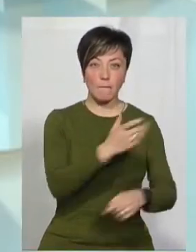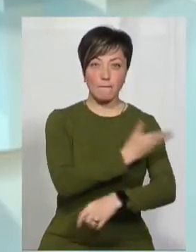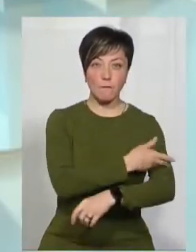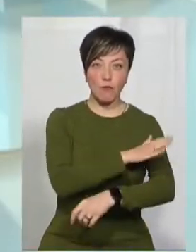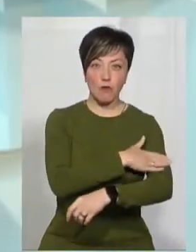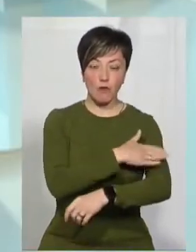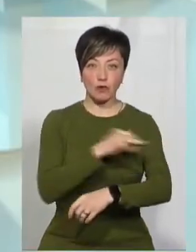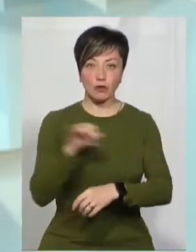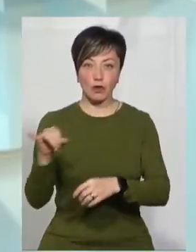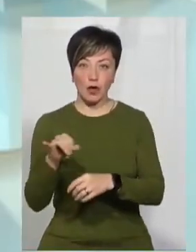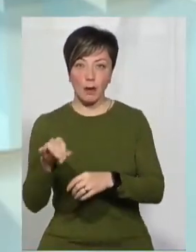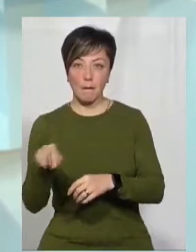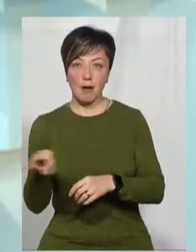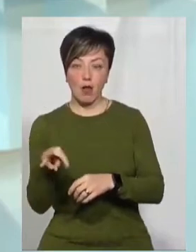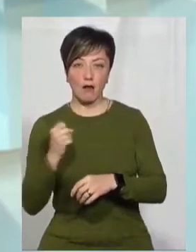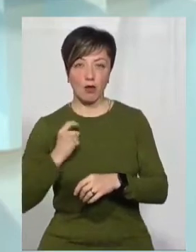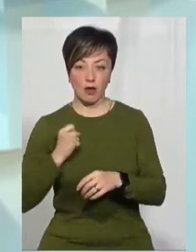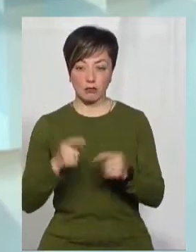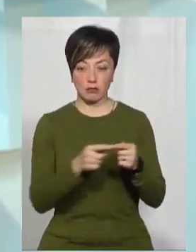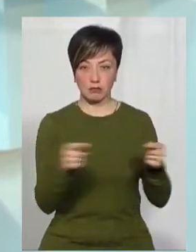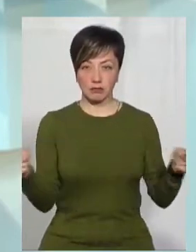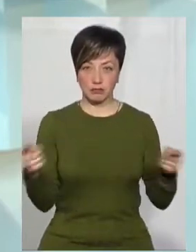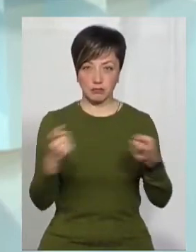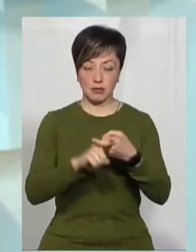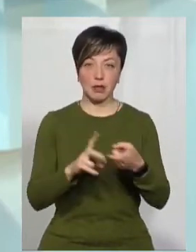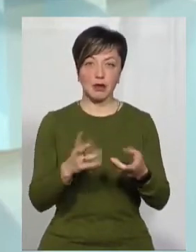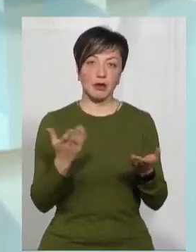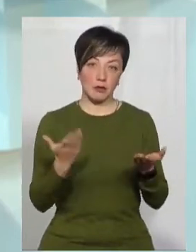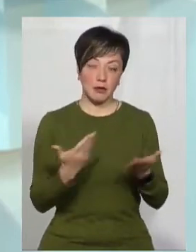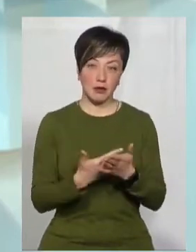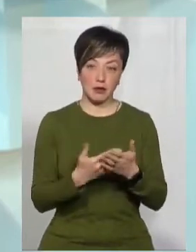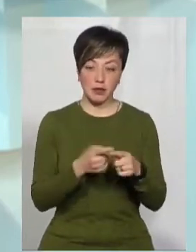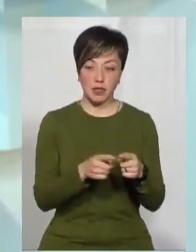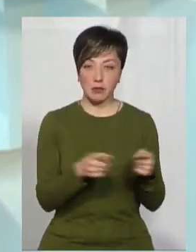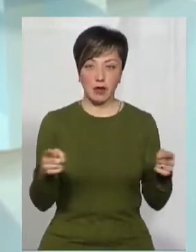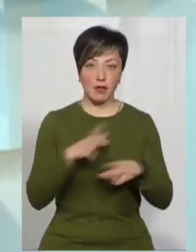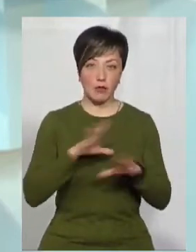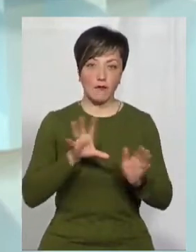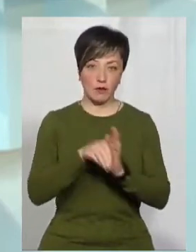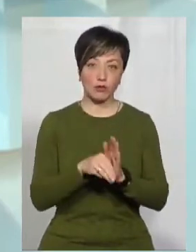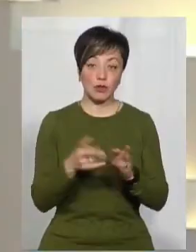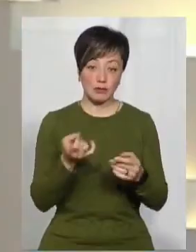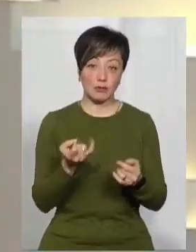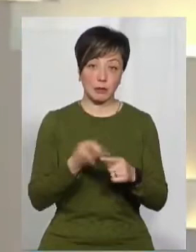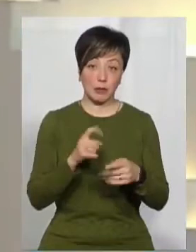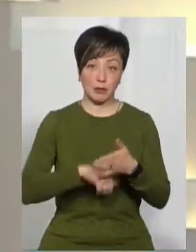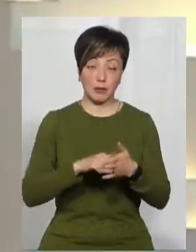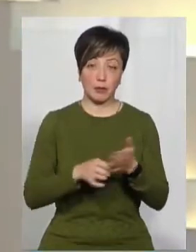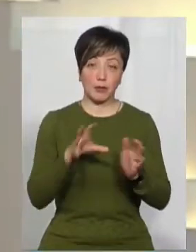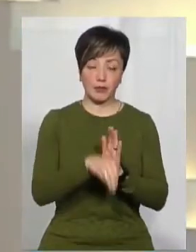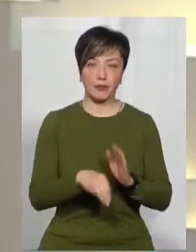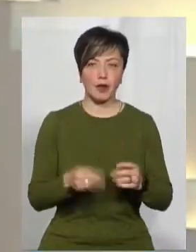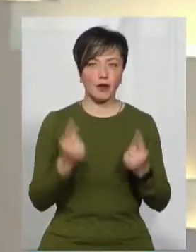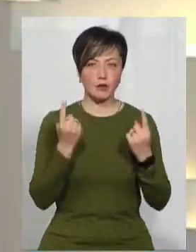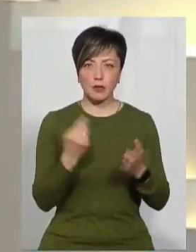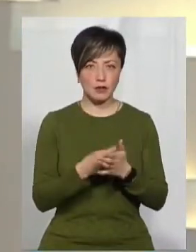Одеса. Відповідно, якби, ну, напевно, що було не зовсім якби правильно, якби ці наші ділянки цих доріг не були включені. Тобто така велика